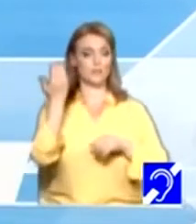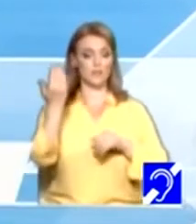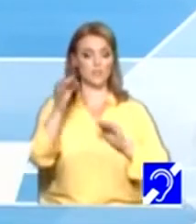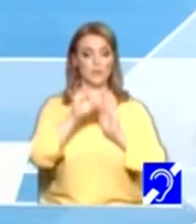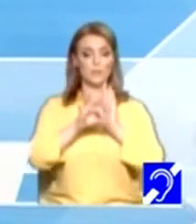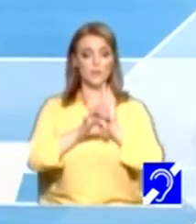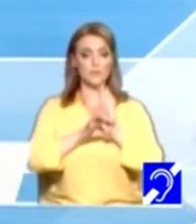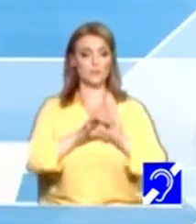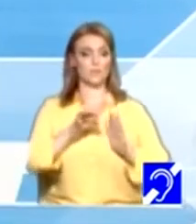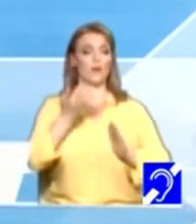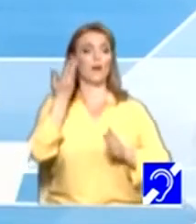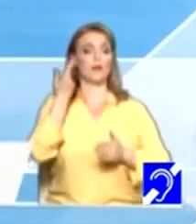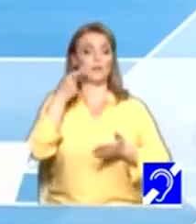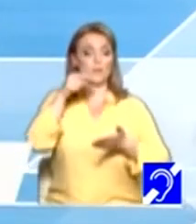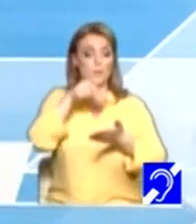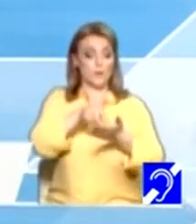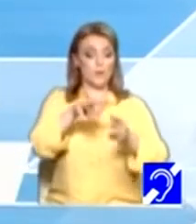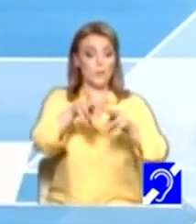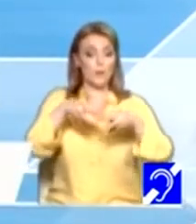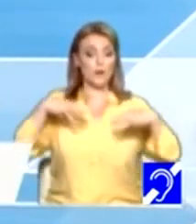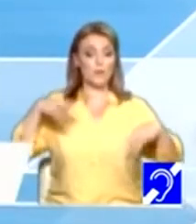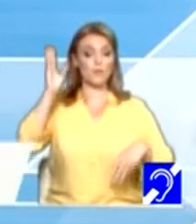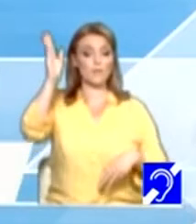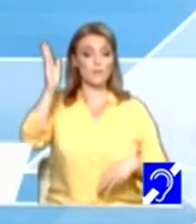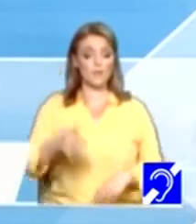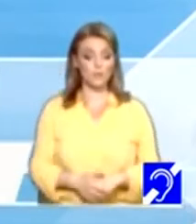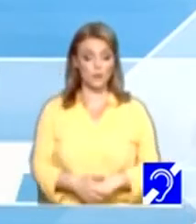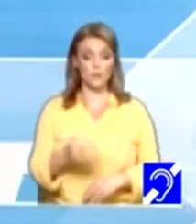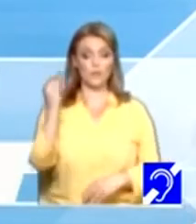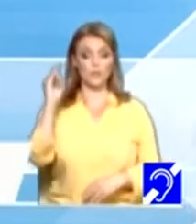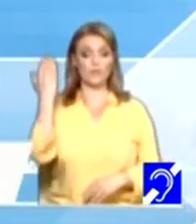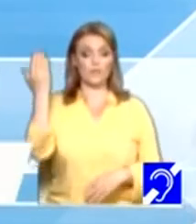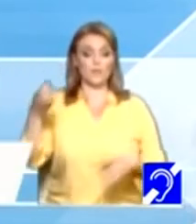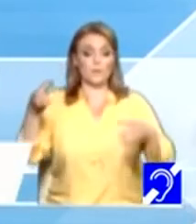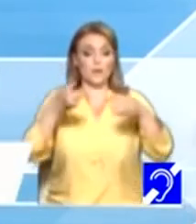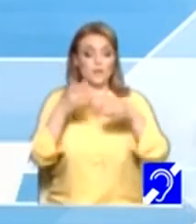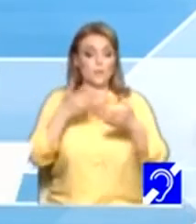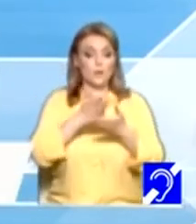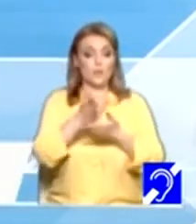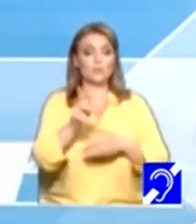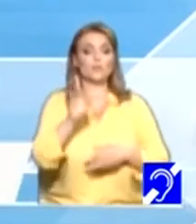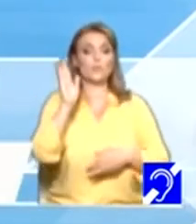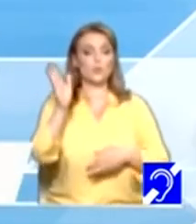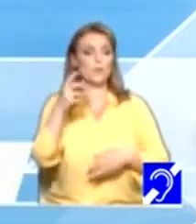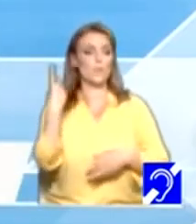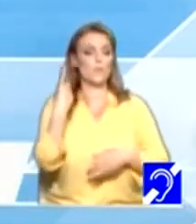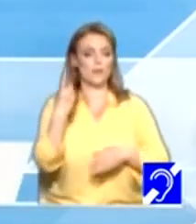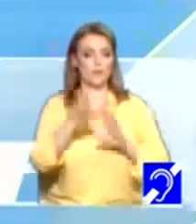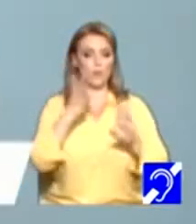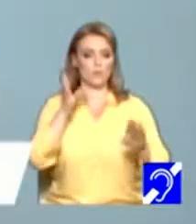odată ajunși în Parlament, dumneavoastră și partidul pe care îl reprezentați. Doamna Revin, vă